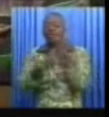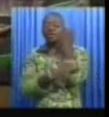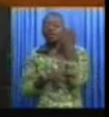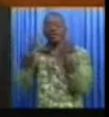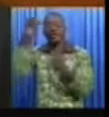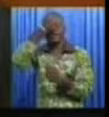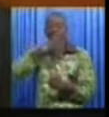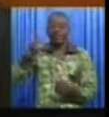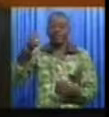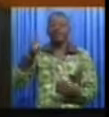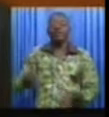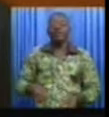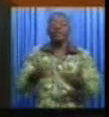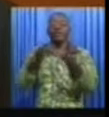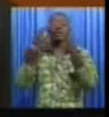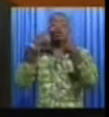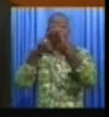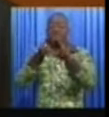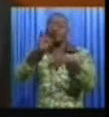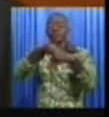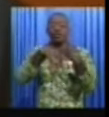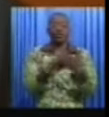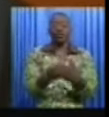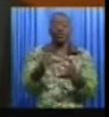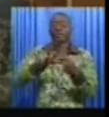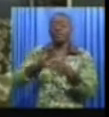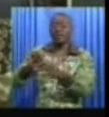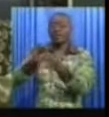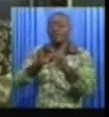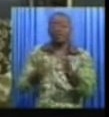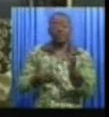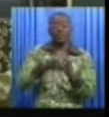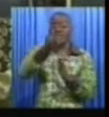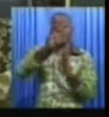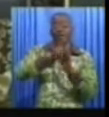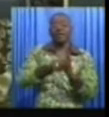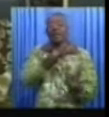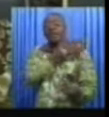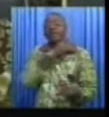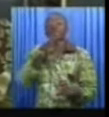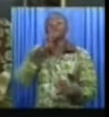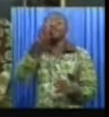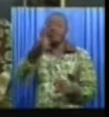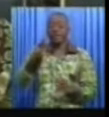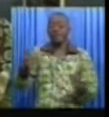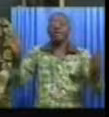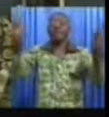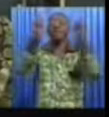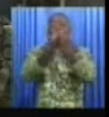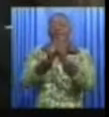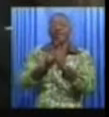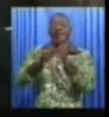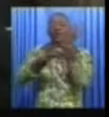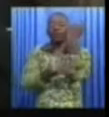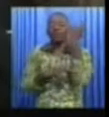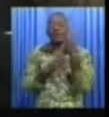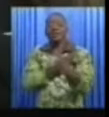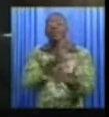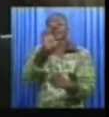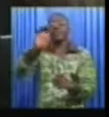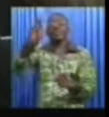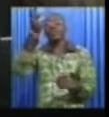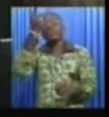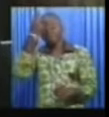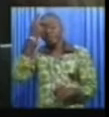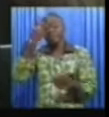Au regard de ce qui précède, la nécessité d'une coordination étroite est évidente. Et cet atelier régional sur le renforcement des politiques